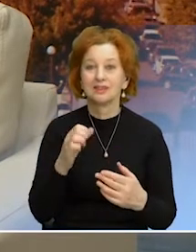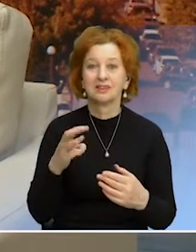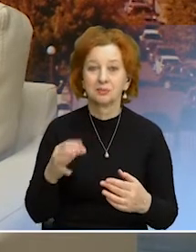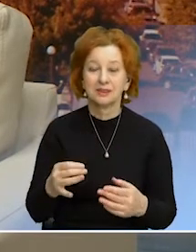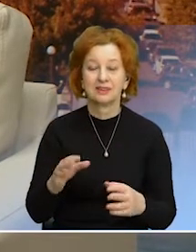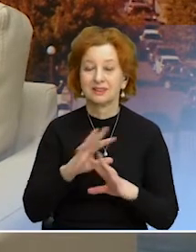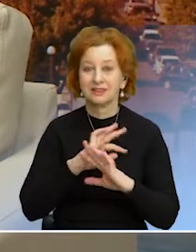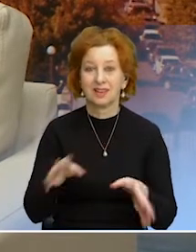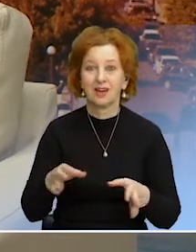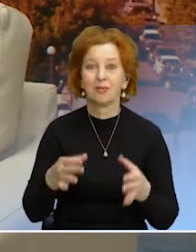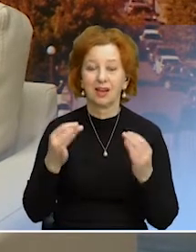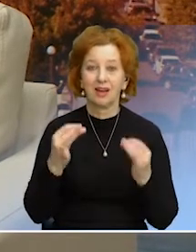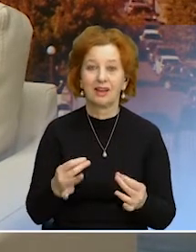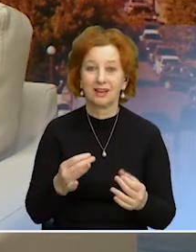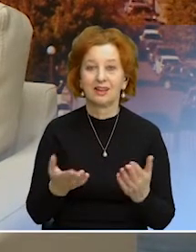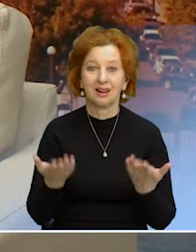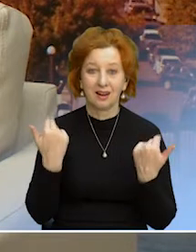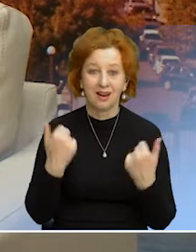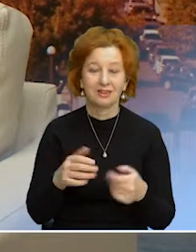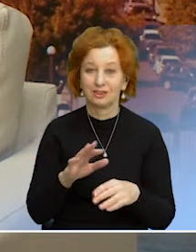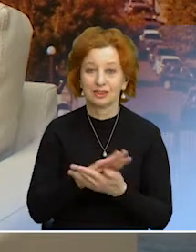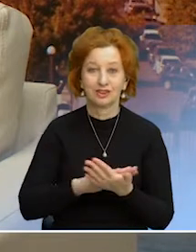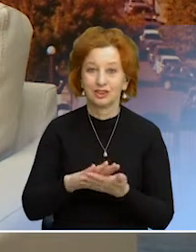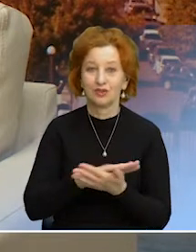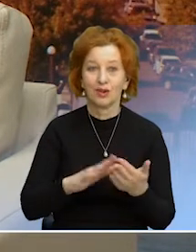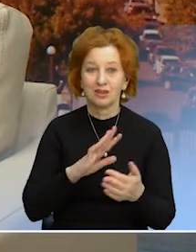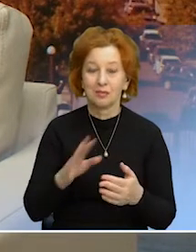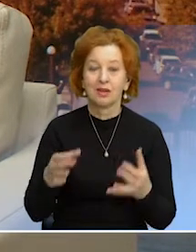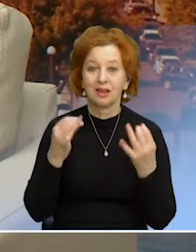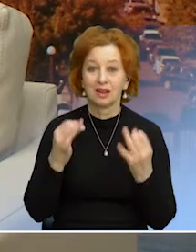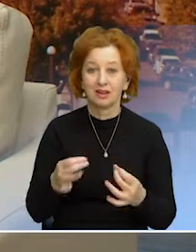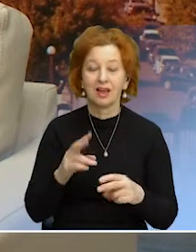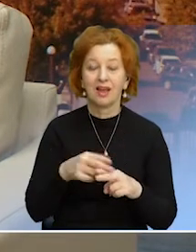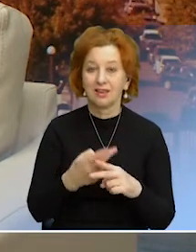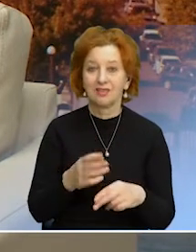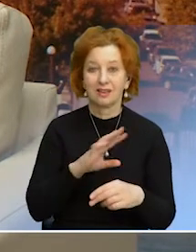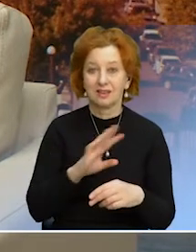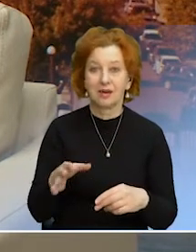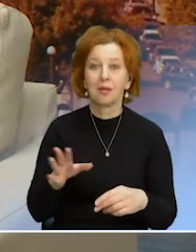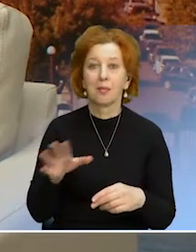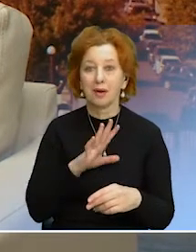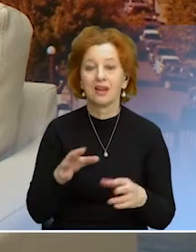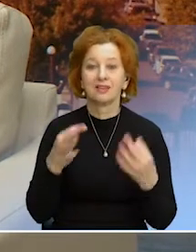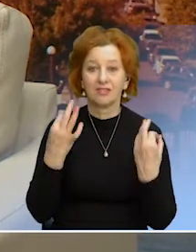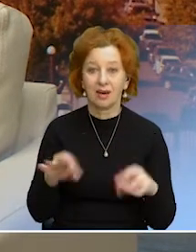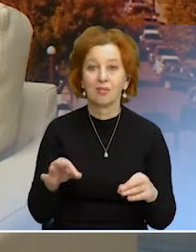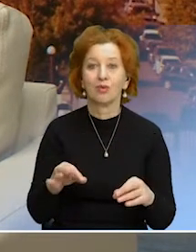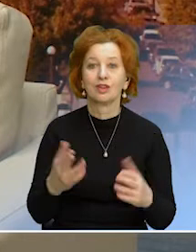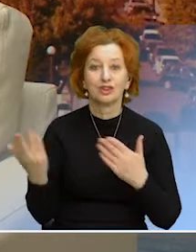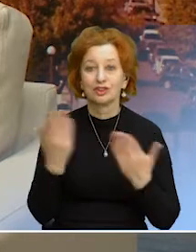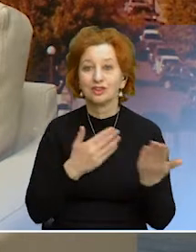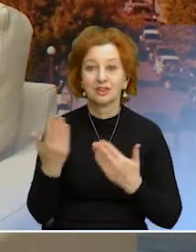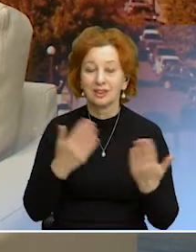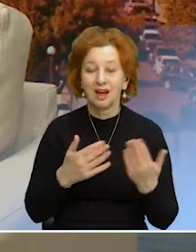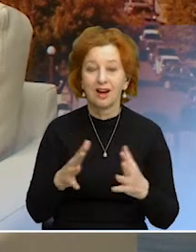из всего того, что, чем сейчас наши дети и юность наша вот так давит на них. Этого не было. Были свободнее,